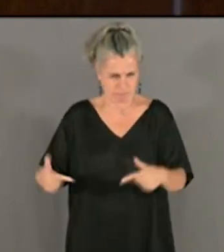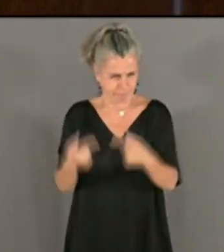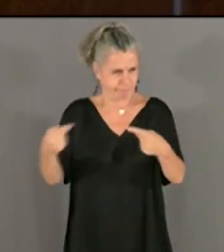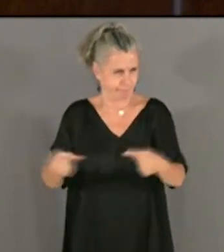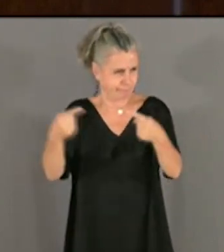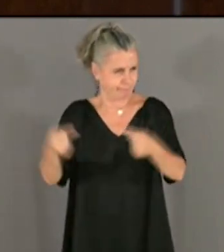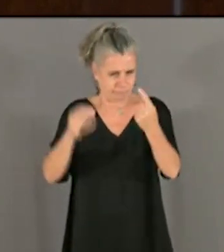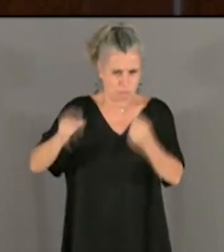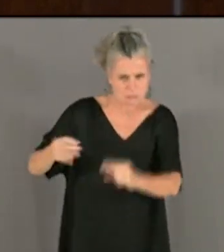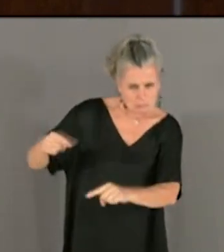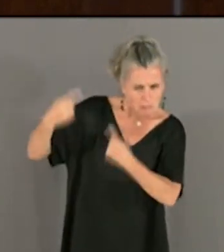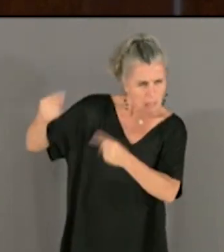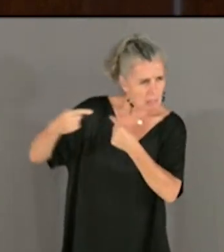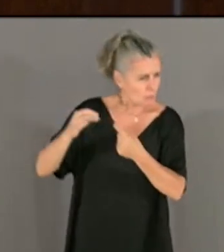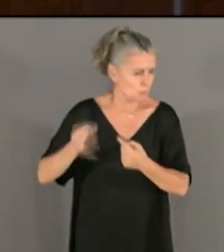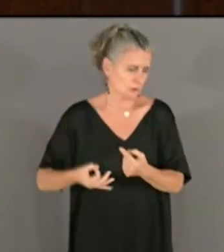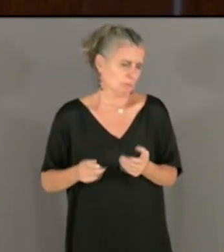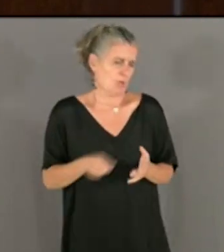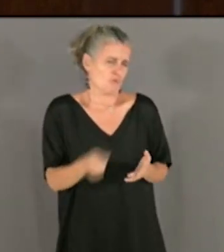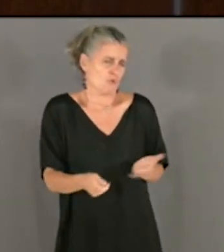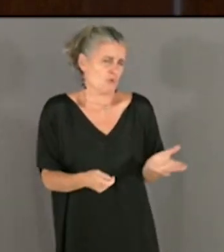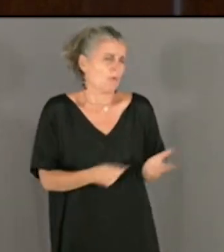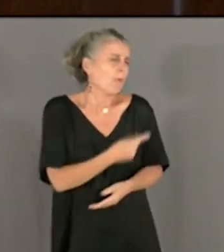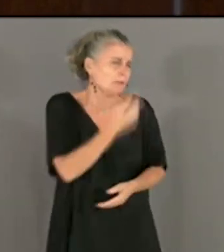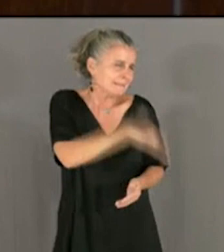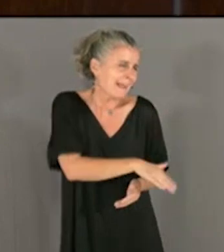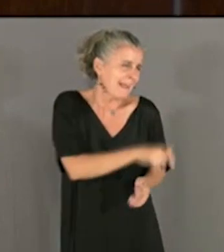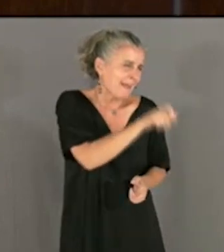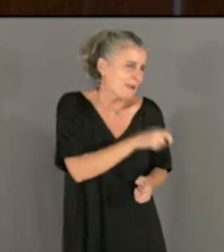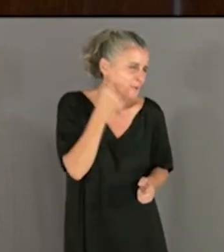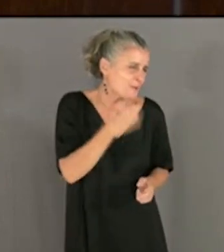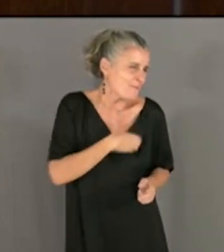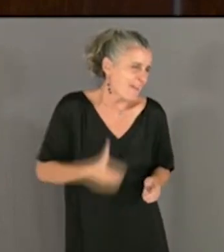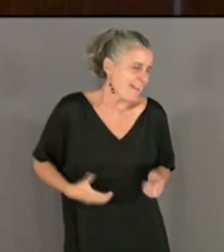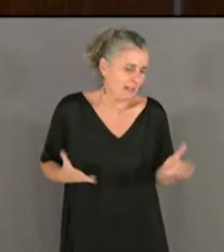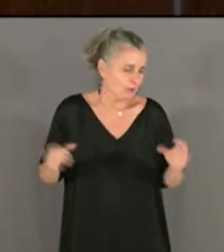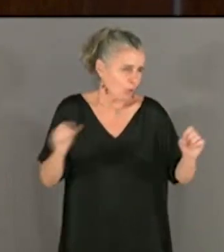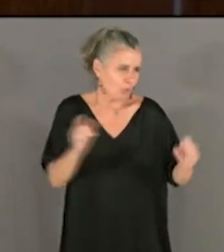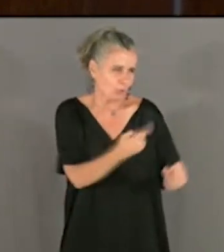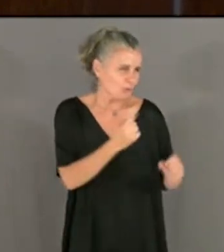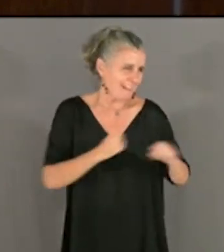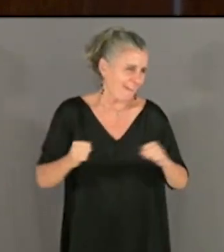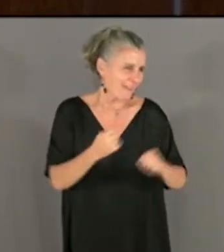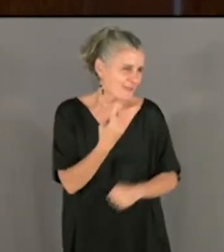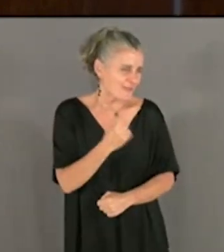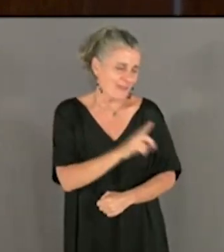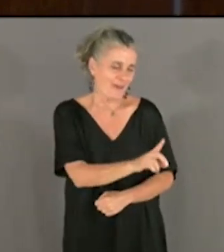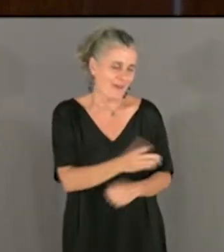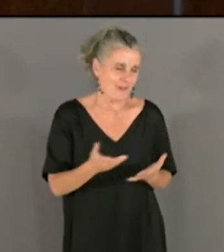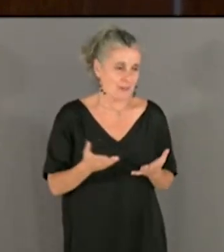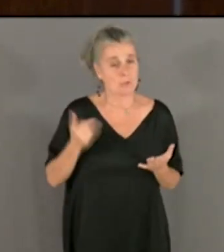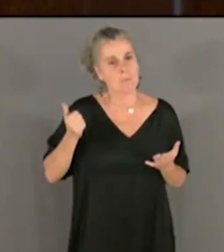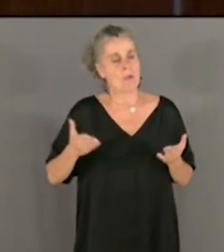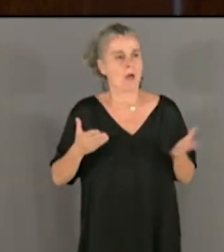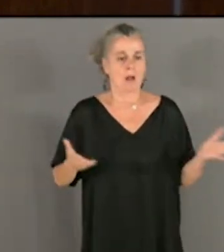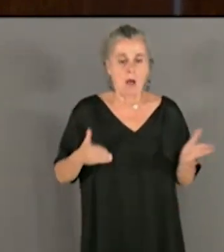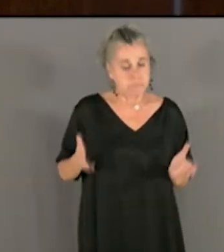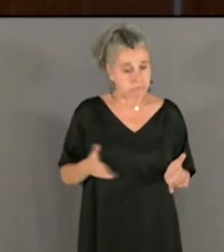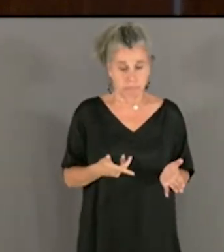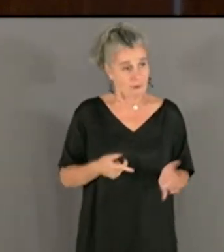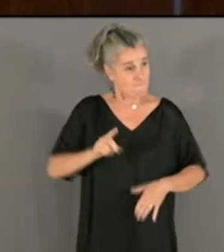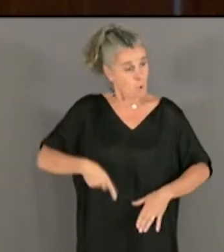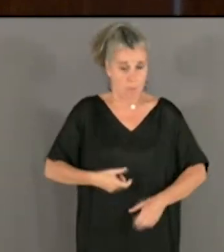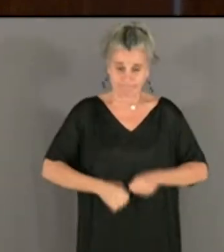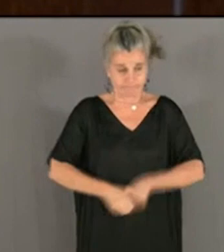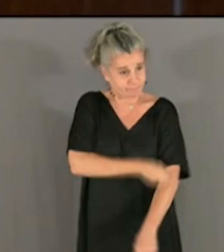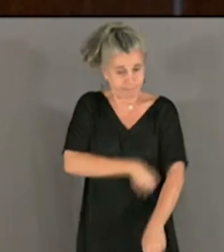jamais l'unanimité. Donc il n'y a pas de réelle raison d'expulser quasiment manu militari du jour au